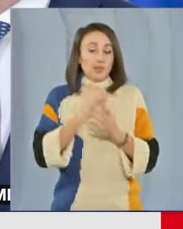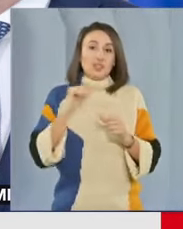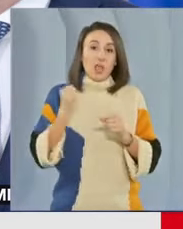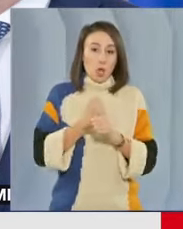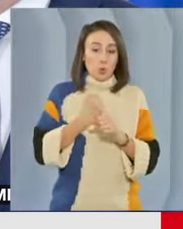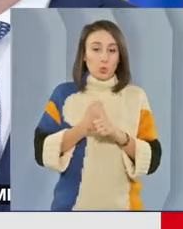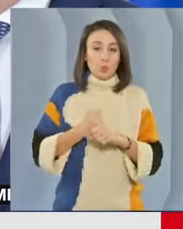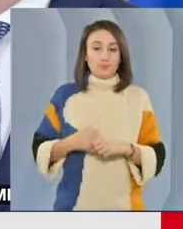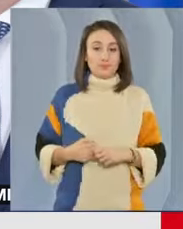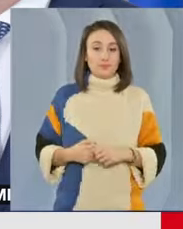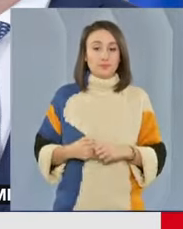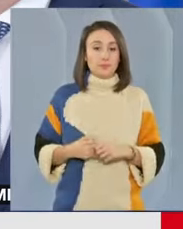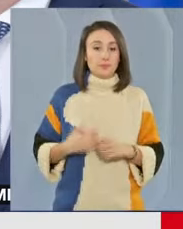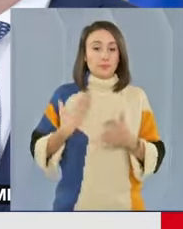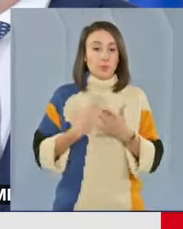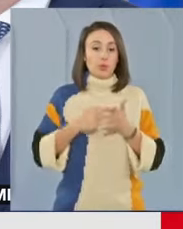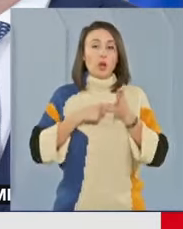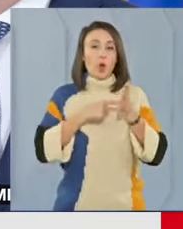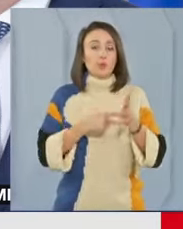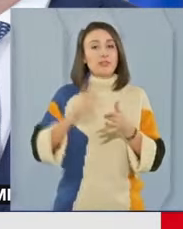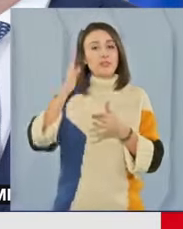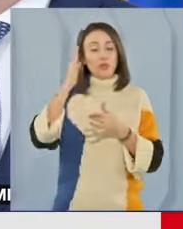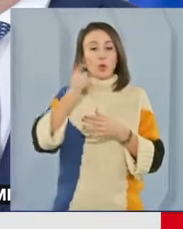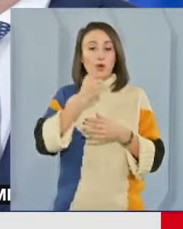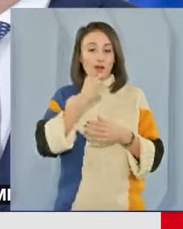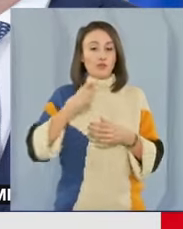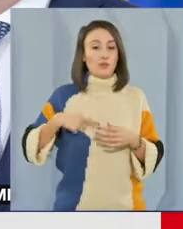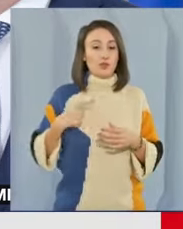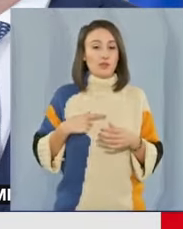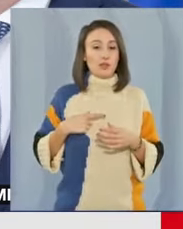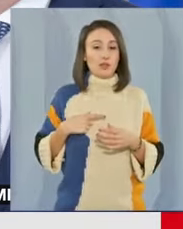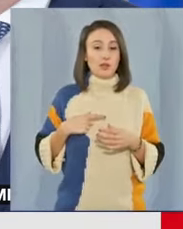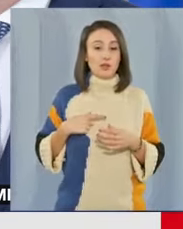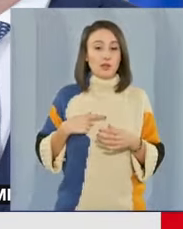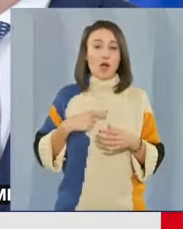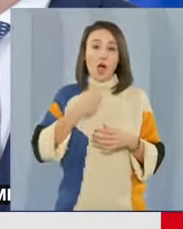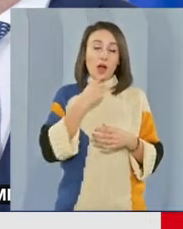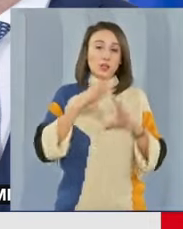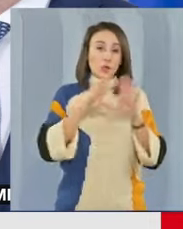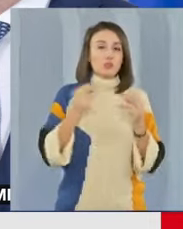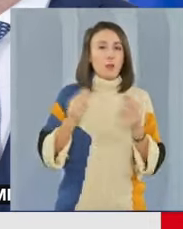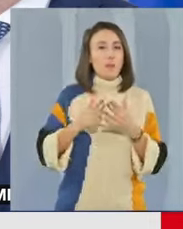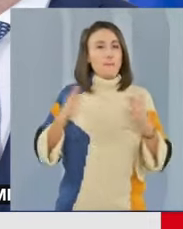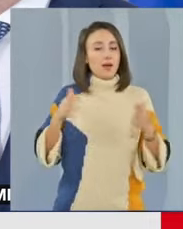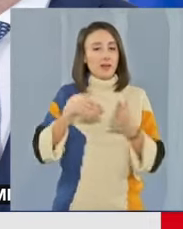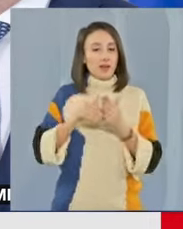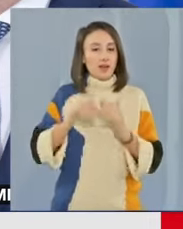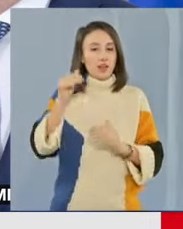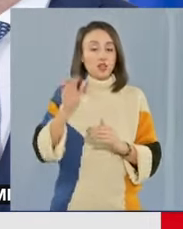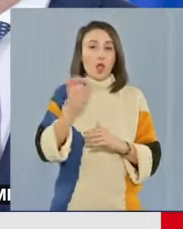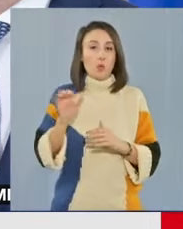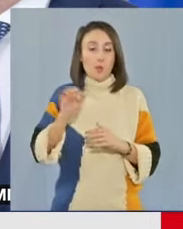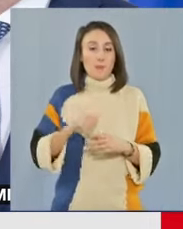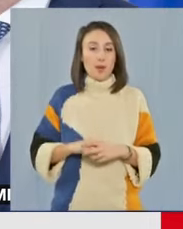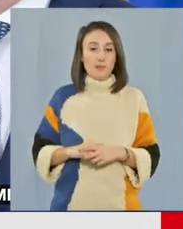lucru cu recomandări. Viitorii ani vor fi anii României cu cea mai mare creștere în